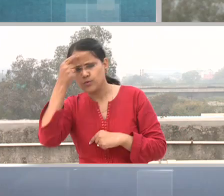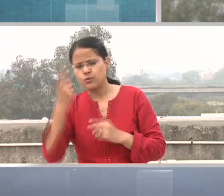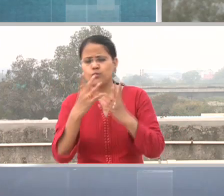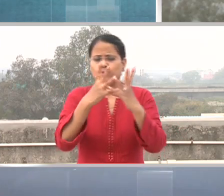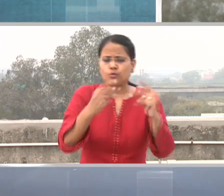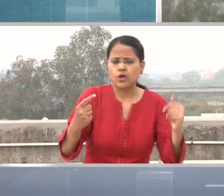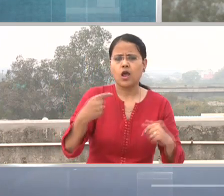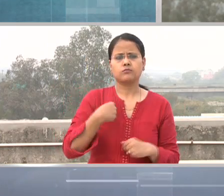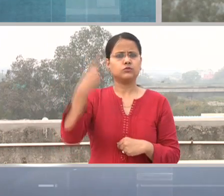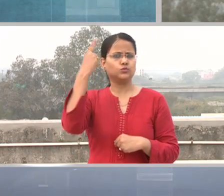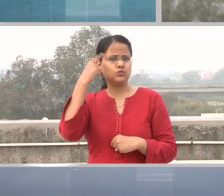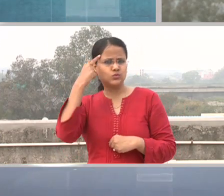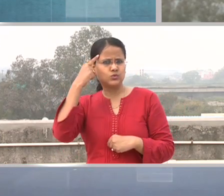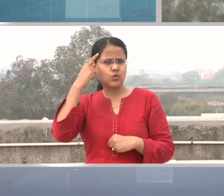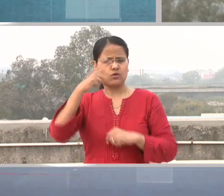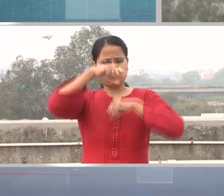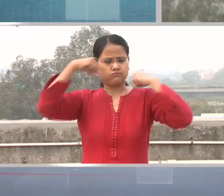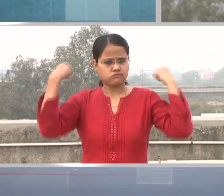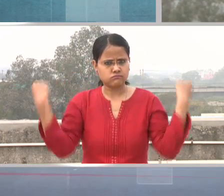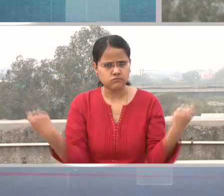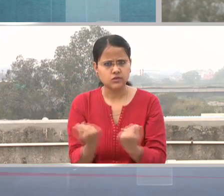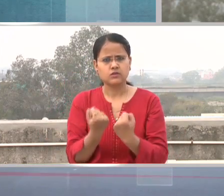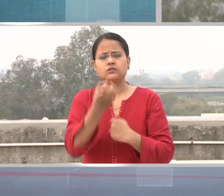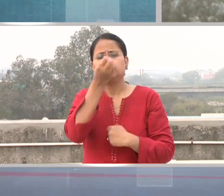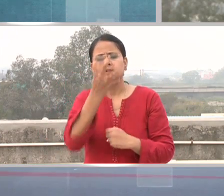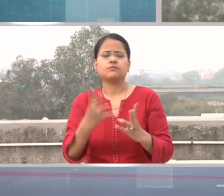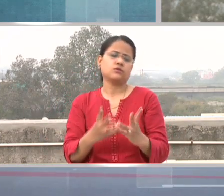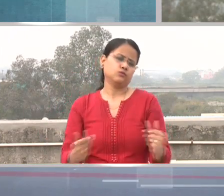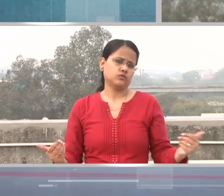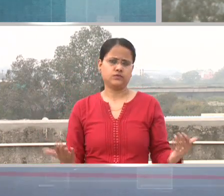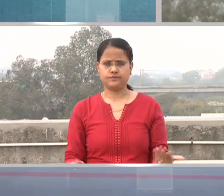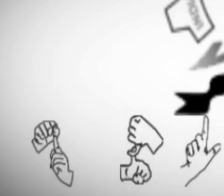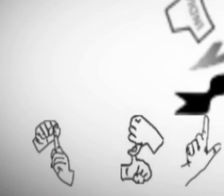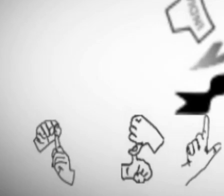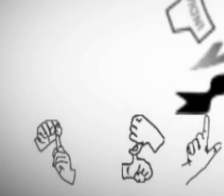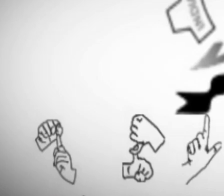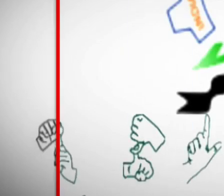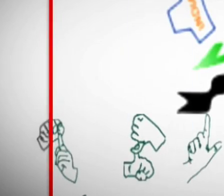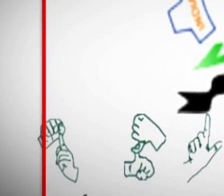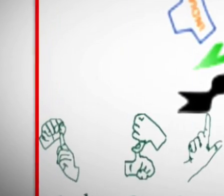हल अपनी सूझबूझ और समझदारी के साथ आसानी से निकाल सकते हैं।